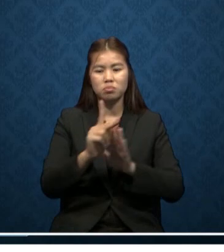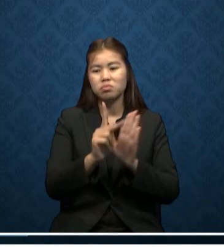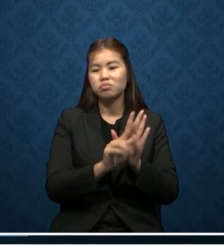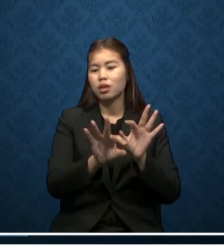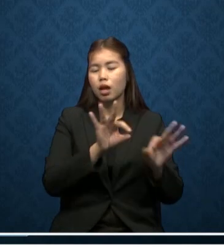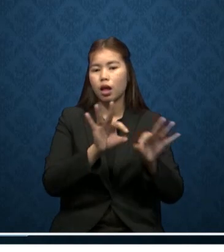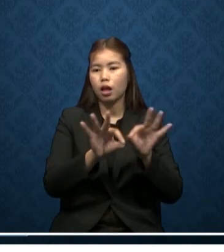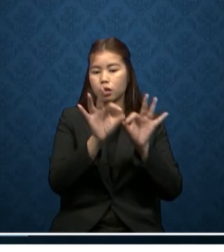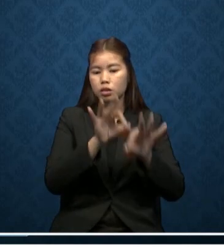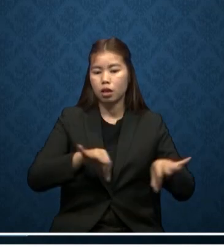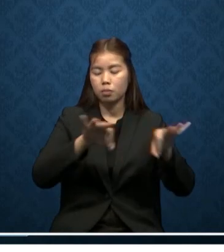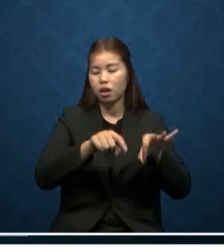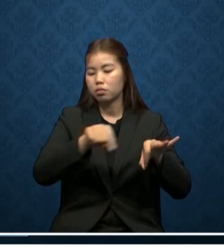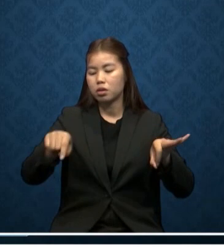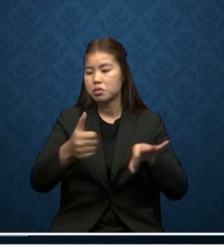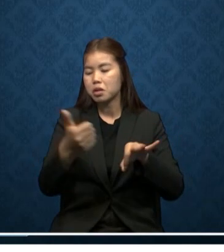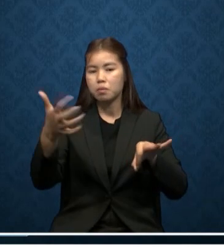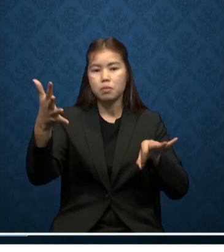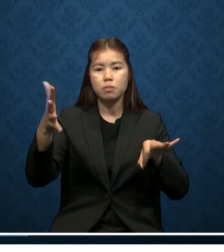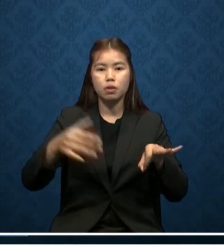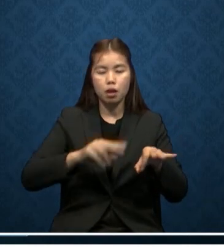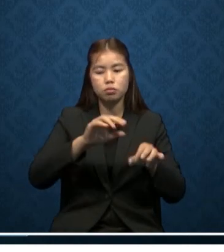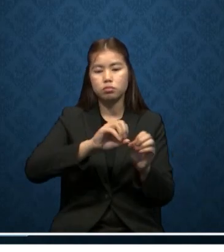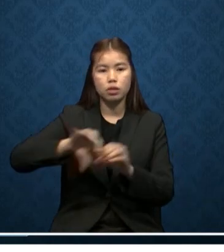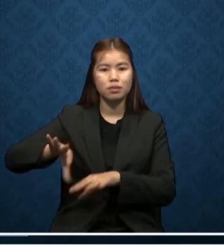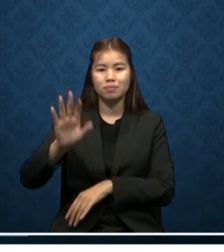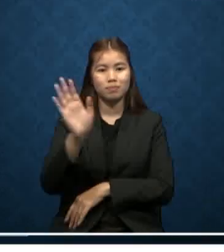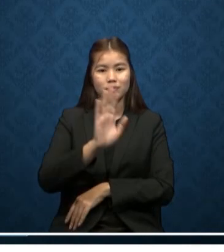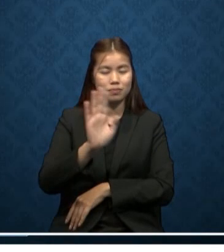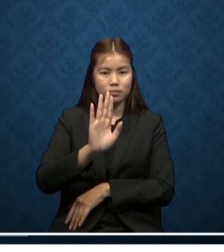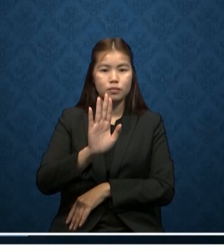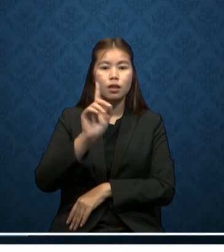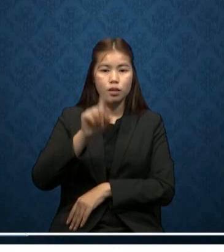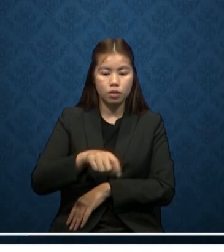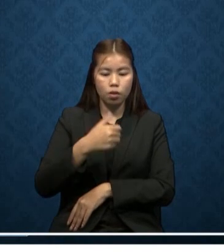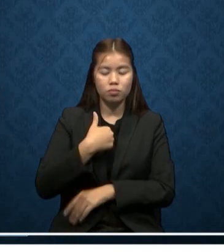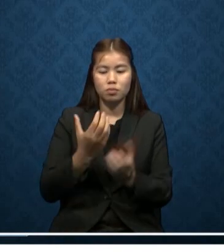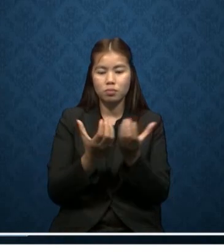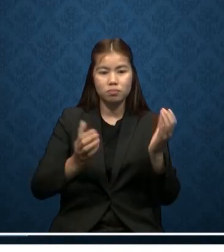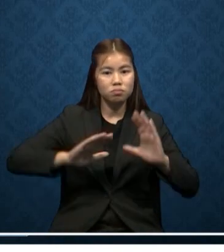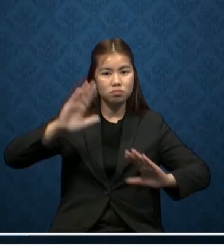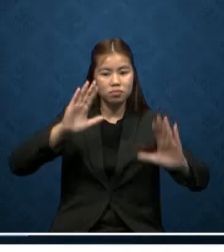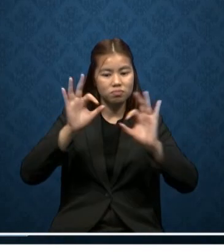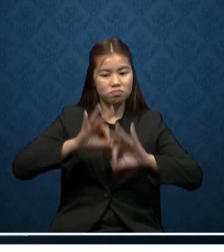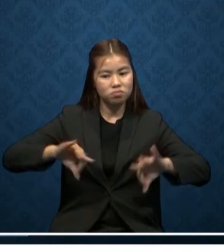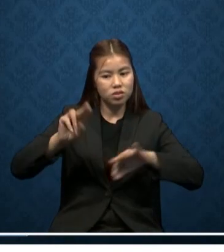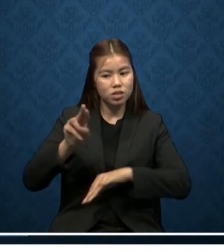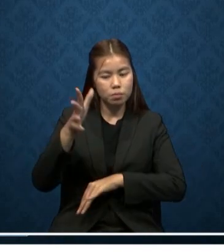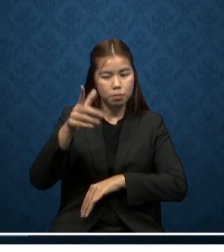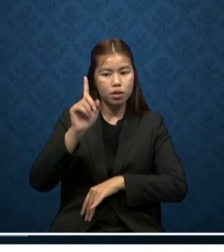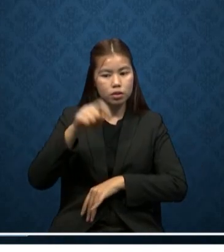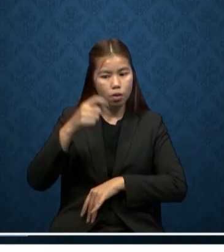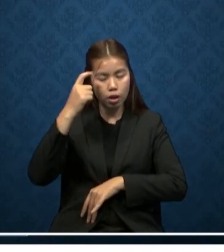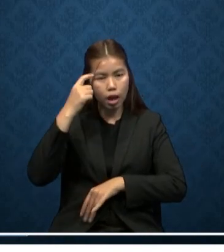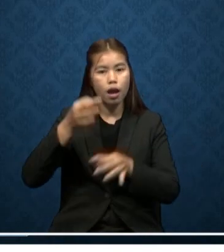เลิกกฎหมายที่ไม่จำเป็นนะฮะแนวคิดที่จะเลิกยกเลิกรัฐธรรมนูญที่ไม่จำเป็นแล้วก็ให้มีรัฐธรรมนูญใหม่เราต้อง